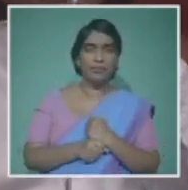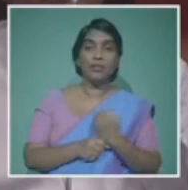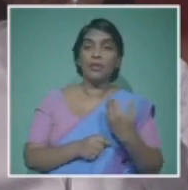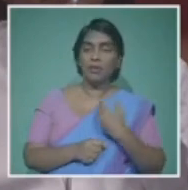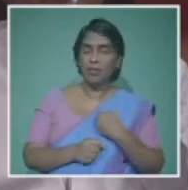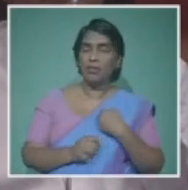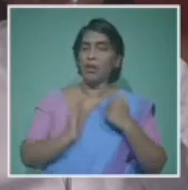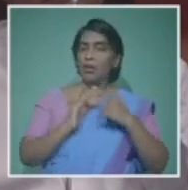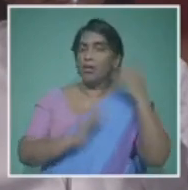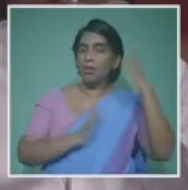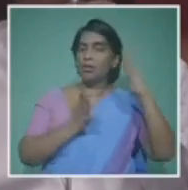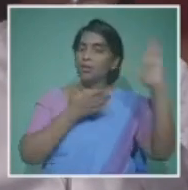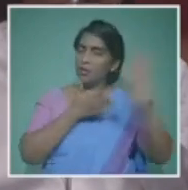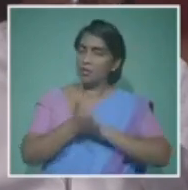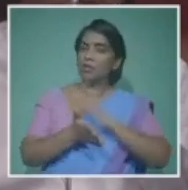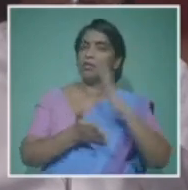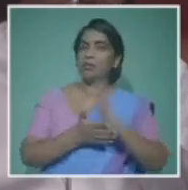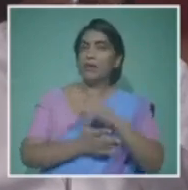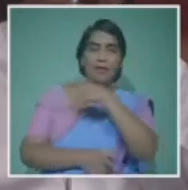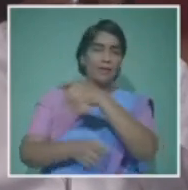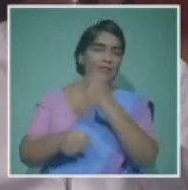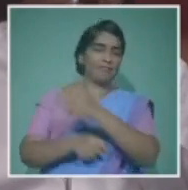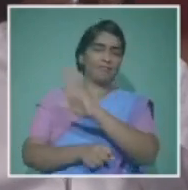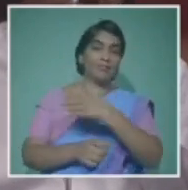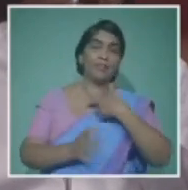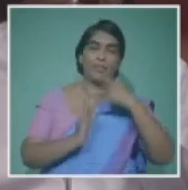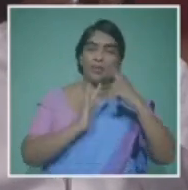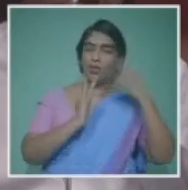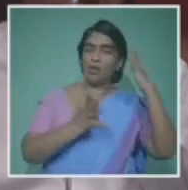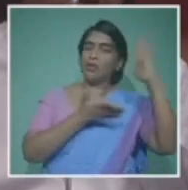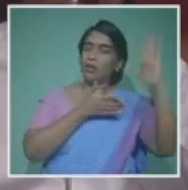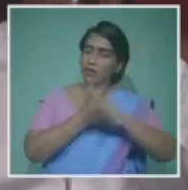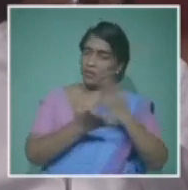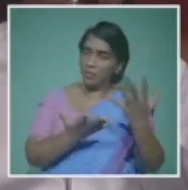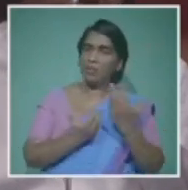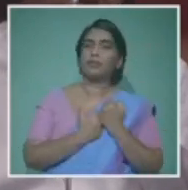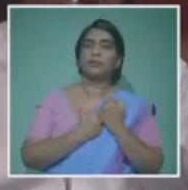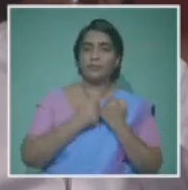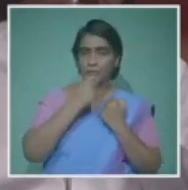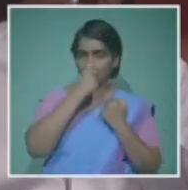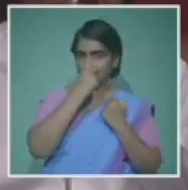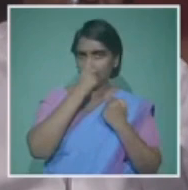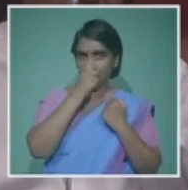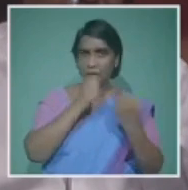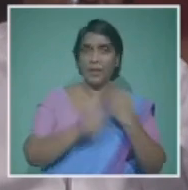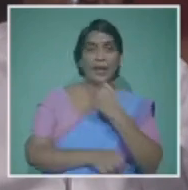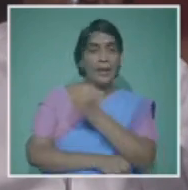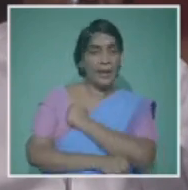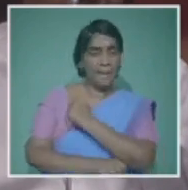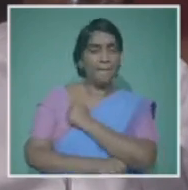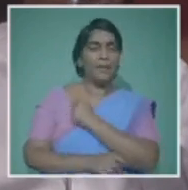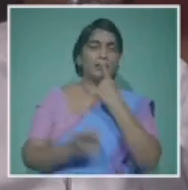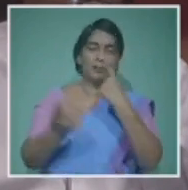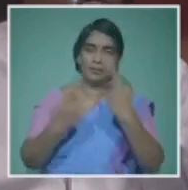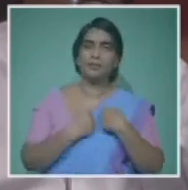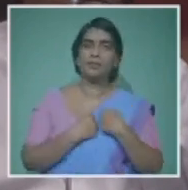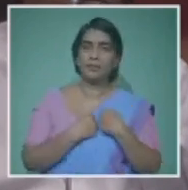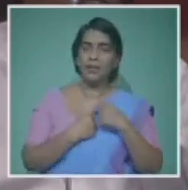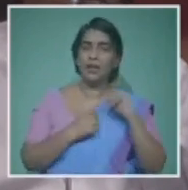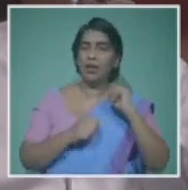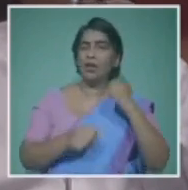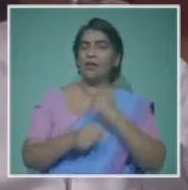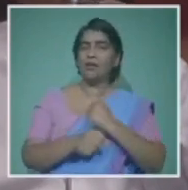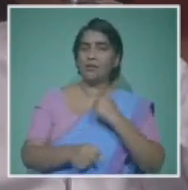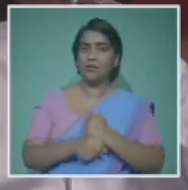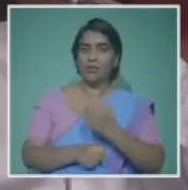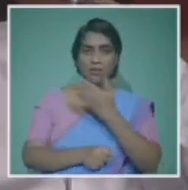අපේ ජාත්‍යන්තර සහයෝගය මීට වඩා මේ ආණ්ඩුවට වඩා ලැබෙනවා මේ ආණ්ඩුවට වඩා ලැබෙනවා අපිට තානාපතිවරු කියලා දිනවනේ මොකද මේ